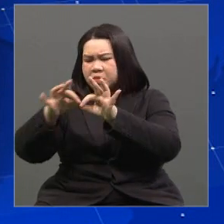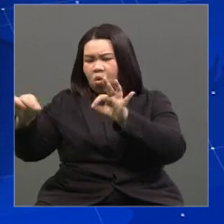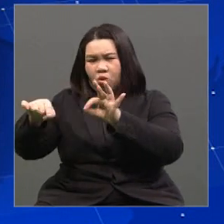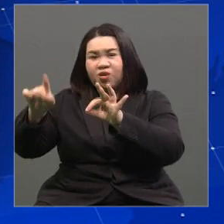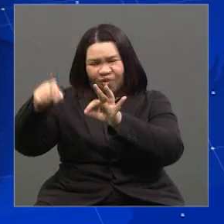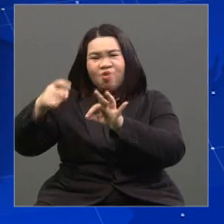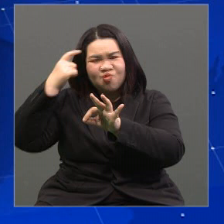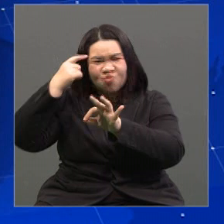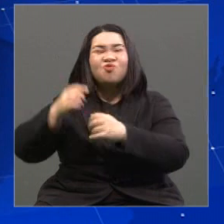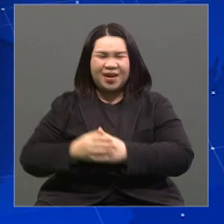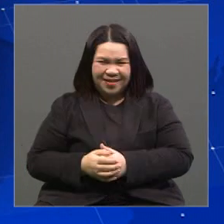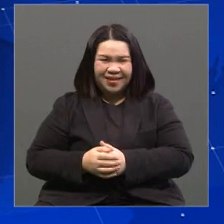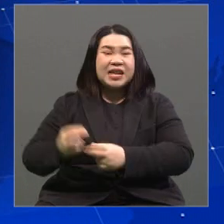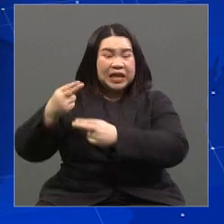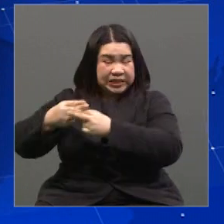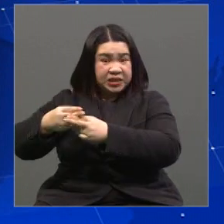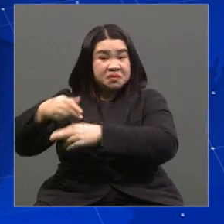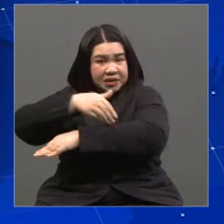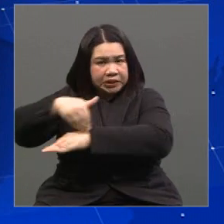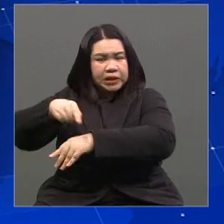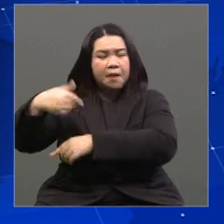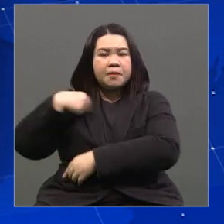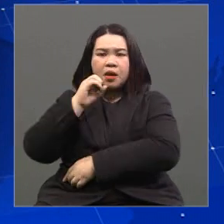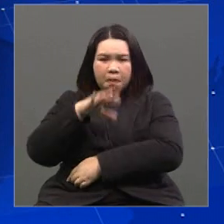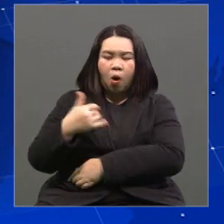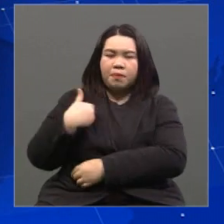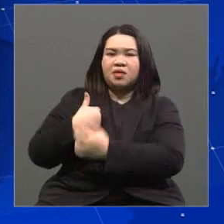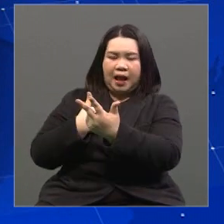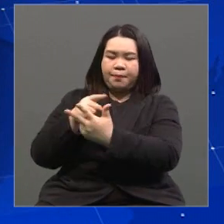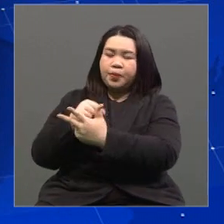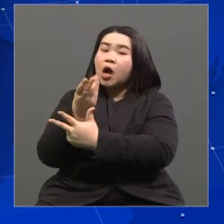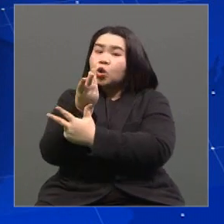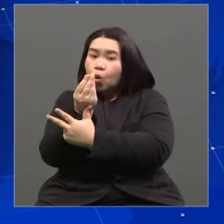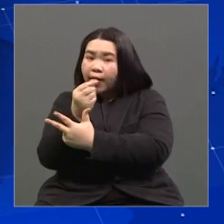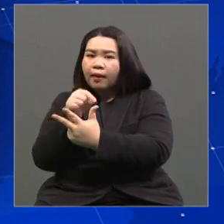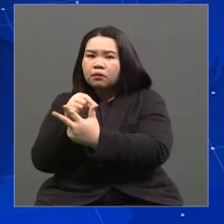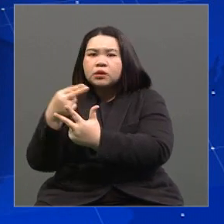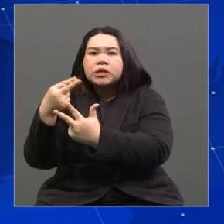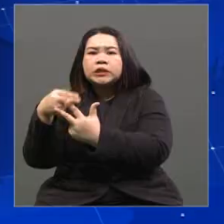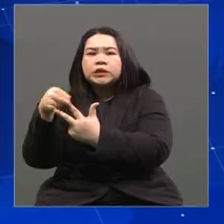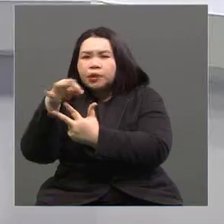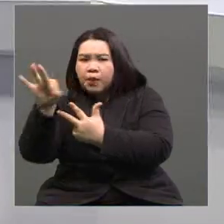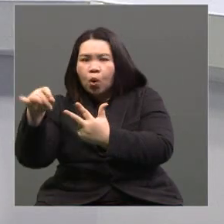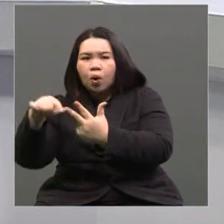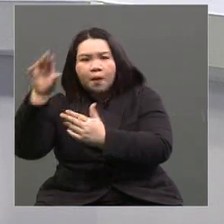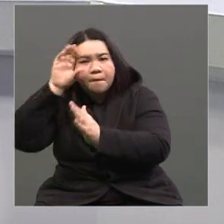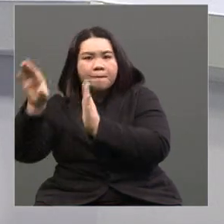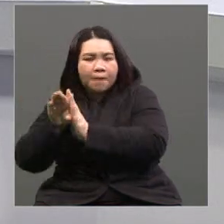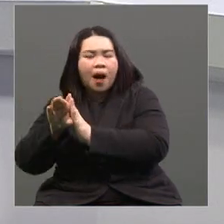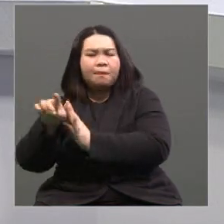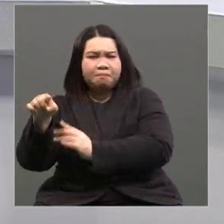รายละเอียดกันอยู่แล้วเพราะว่าบัญชีรายชื่อนะคุณผู้ชมนะเขาจะบอกทั้ง 3อย่างทั้งหมายเลขชื่อพรรคการเมืองรวมถึง